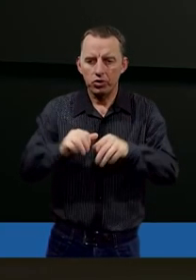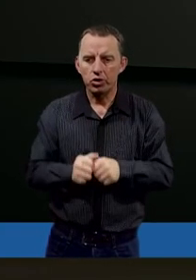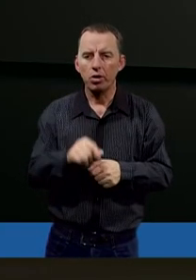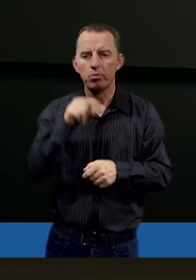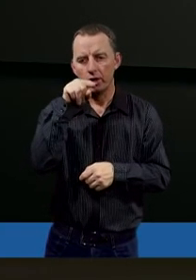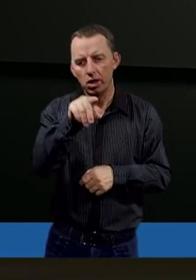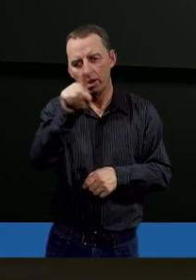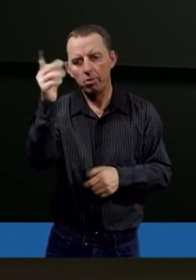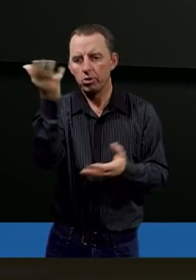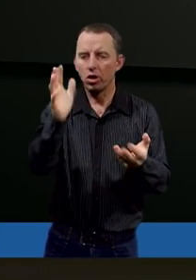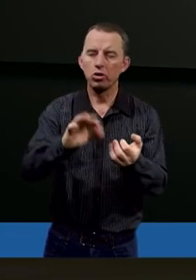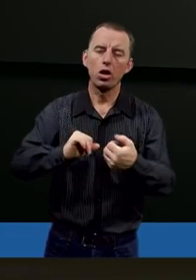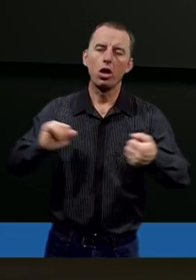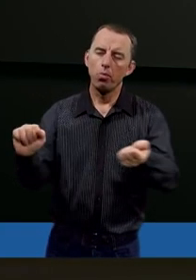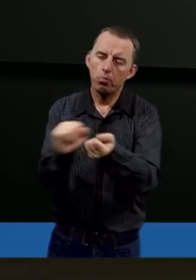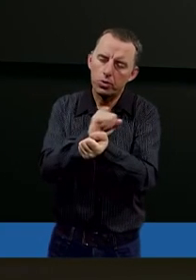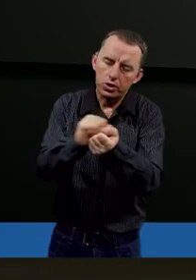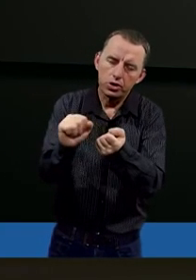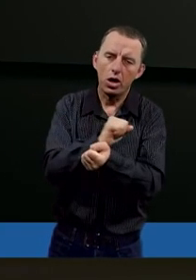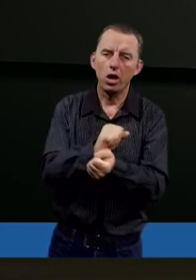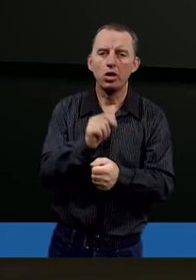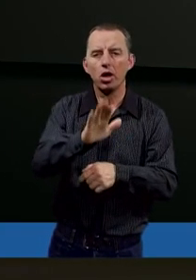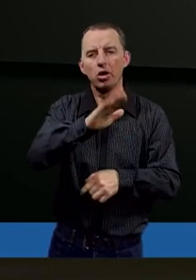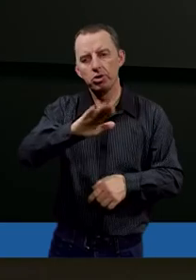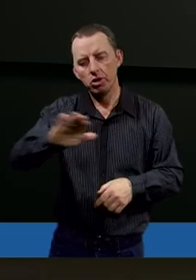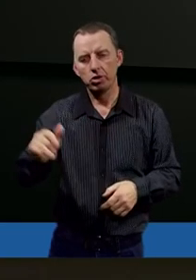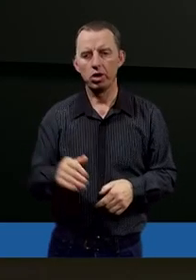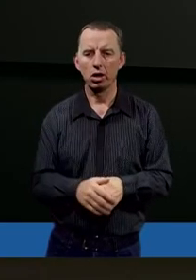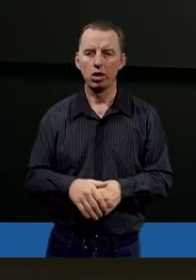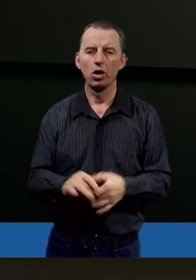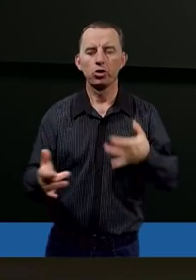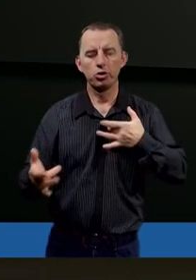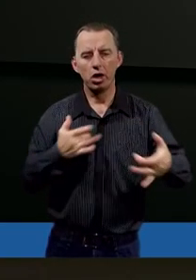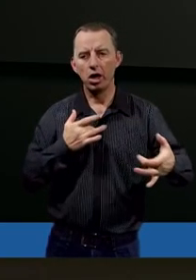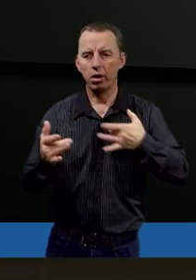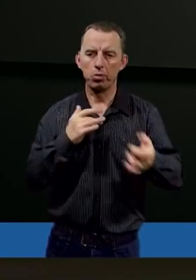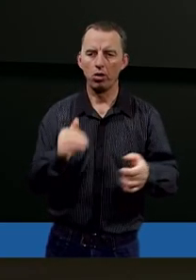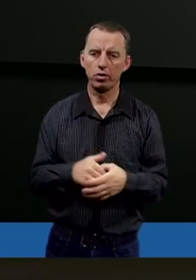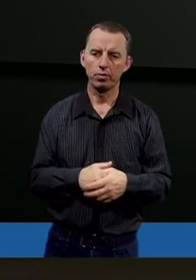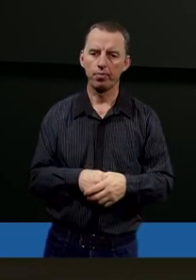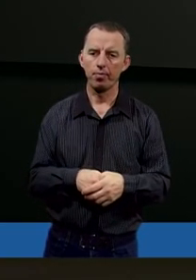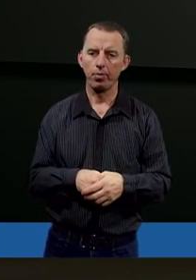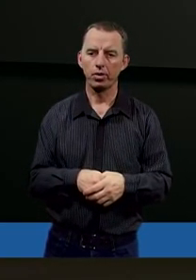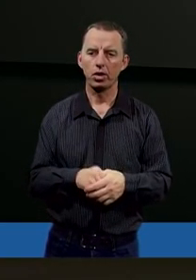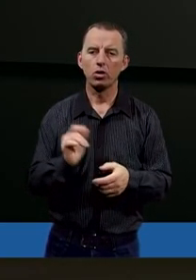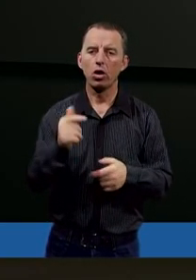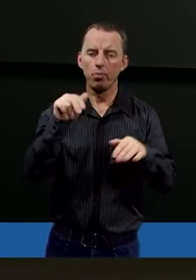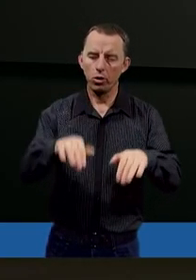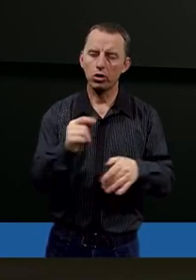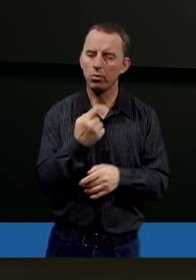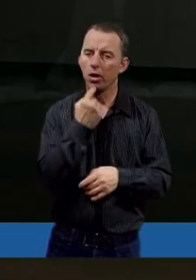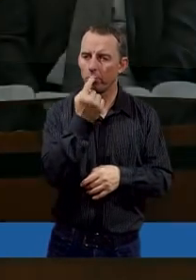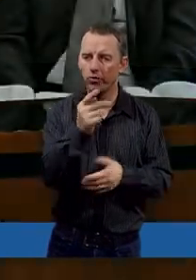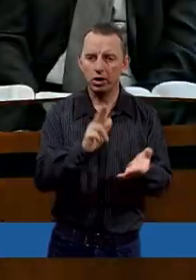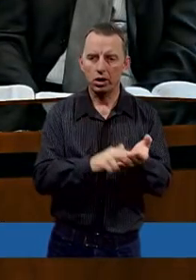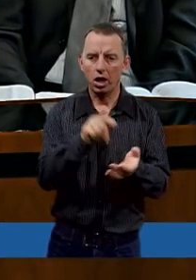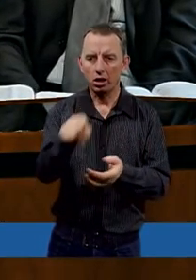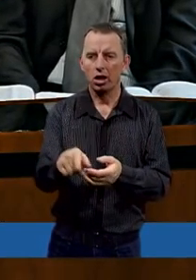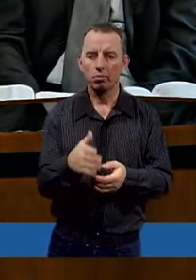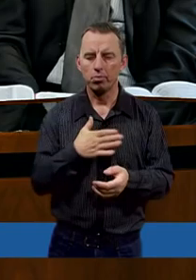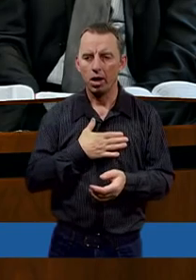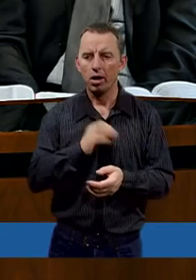którzy tam gdzieś się biją i później te dzieci cierpią? Co byśmy na to powiedzieli? Ja mam